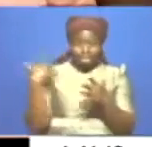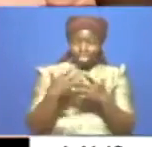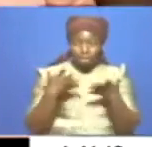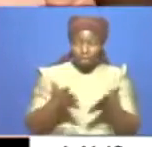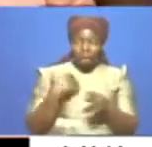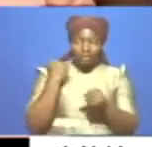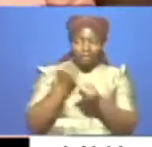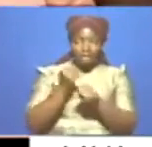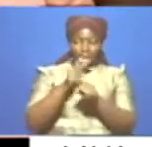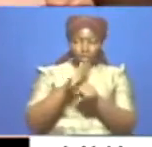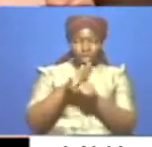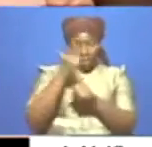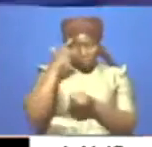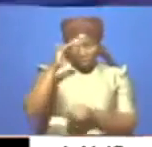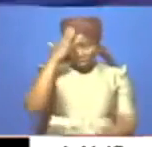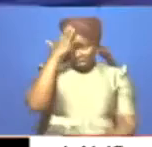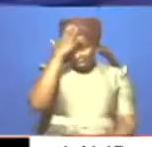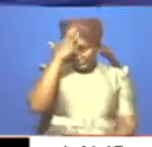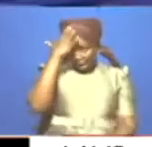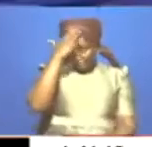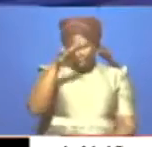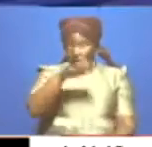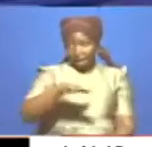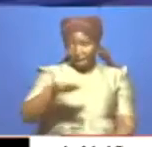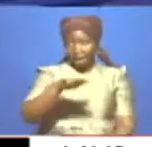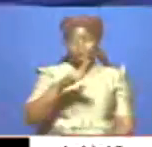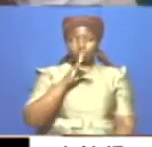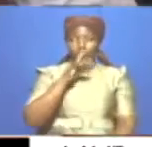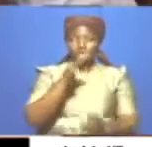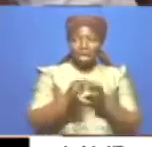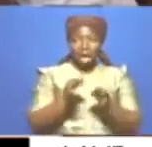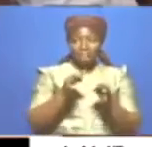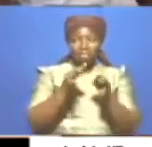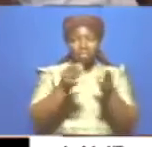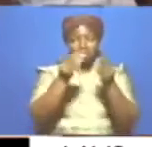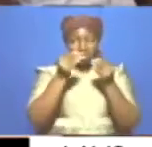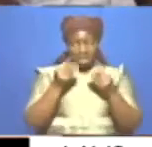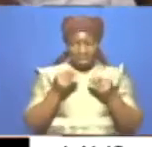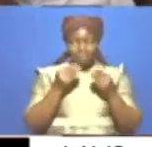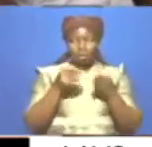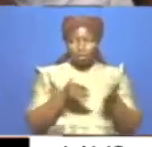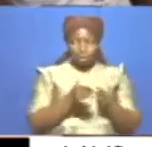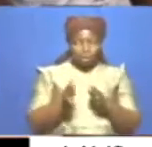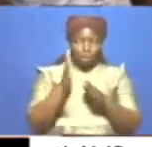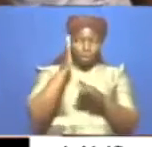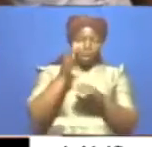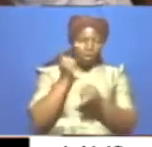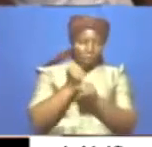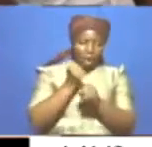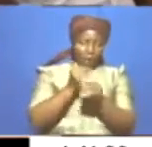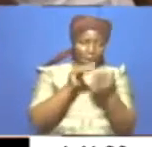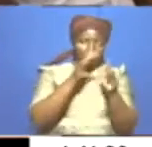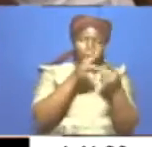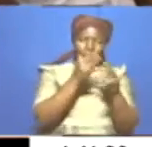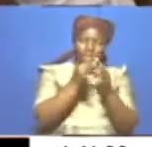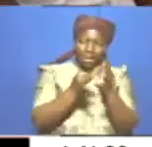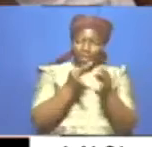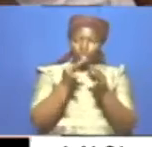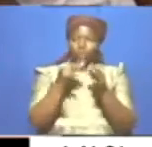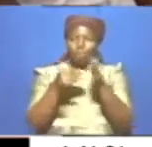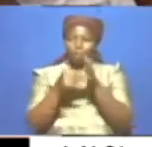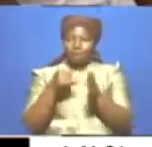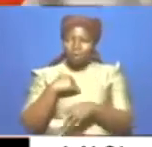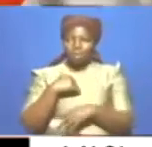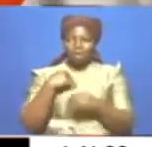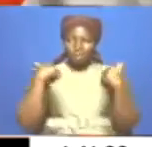constituents. Tumelewana? Kwa hivyo ukiniapea nafasi nitafanya zaidi. Ukinikosesha nafasi utanipumzisha na mimi pia